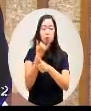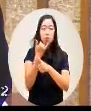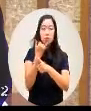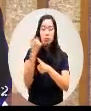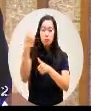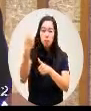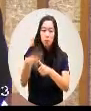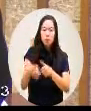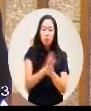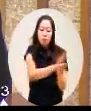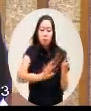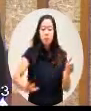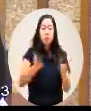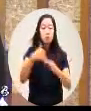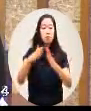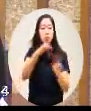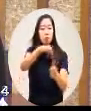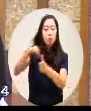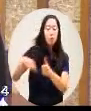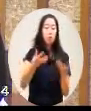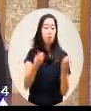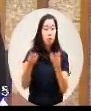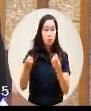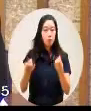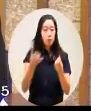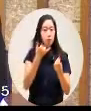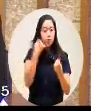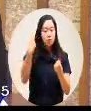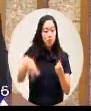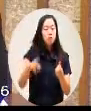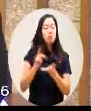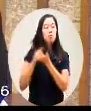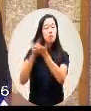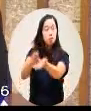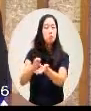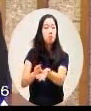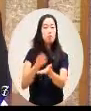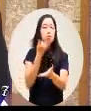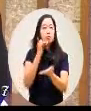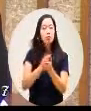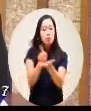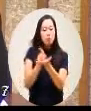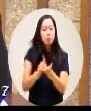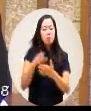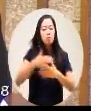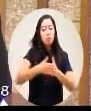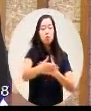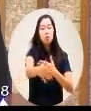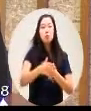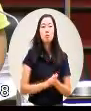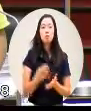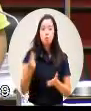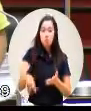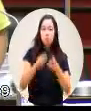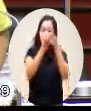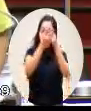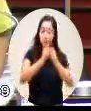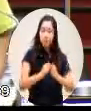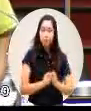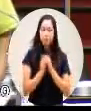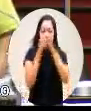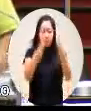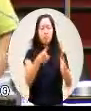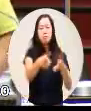在不影响学校的这个教学的情况之下来出借。那当然借用的过程 好了，那我就你就针对问题